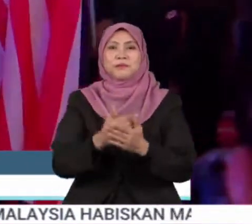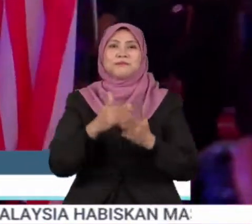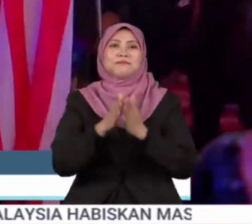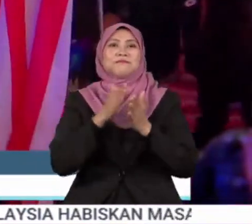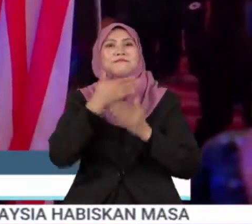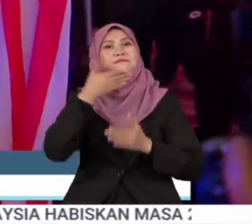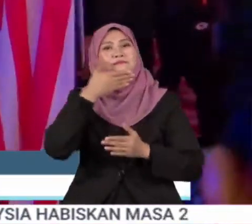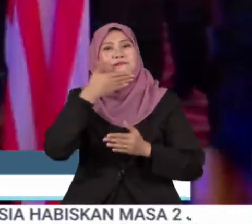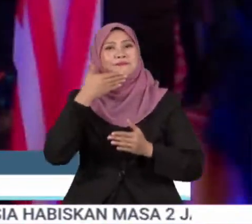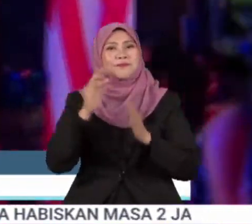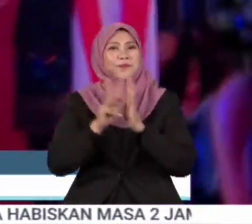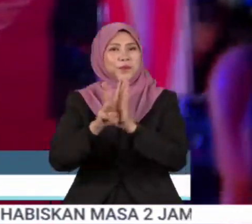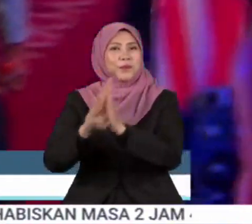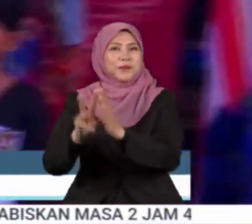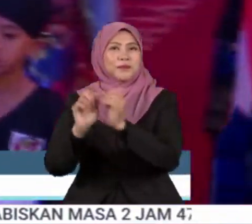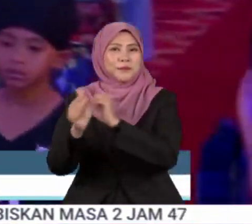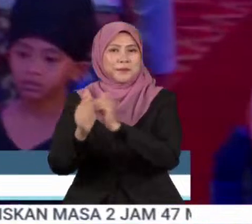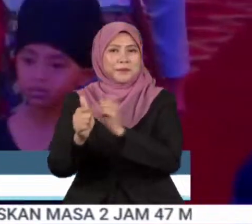muda.